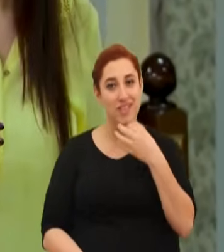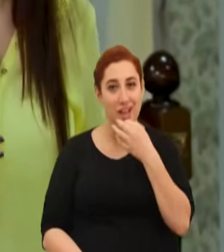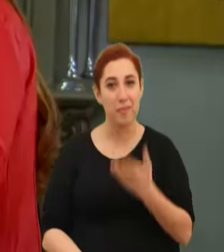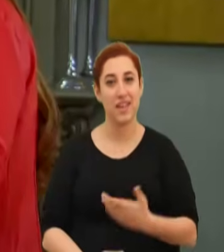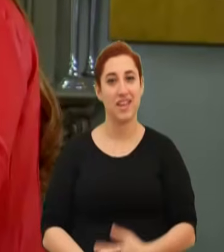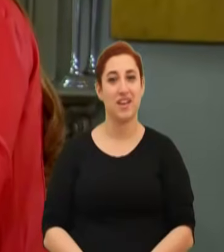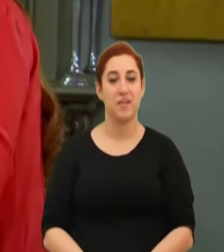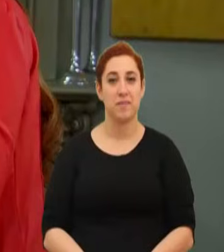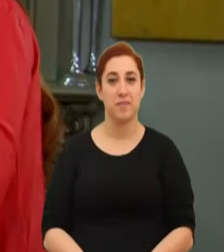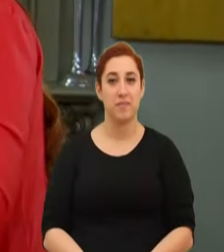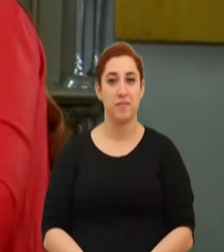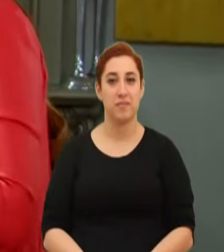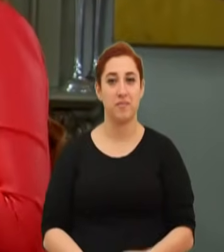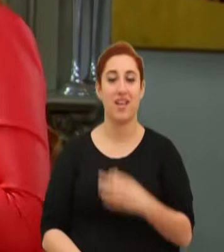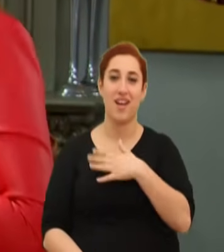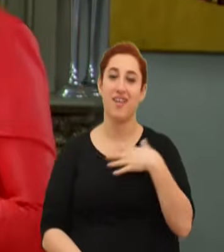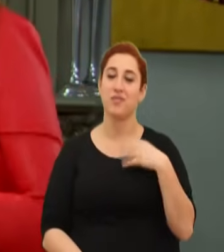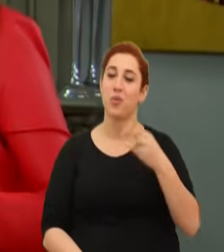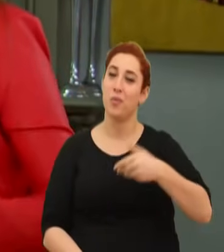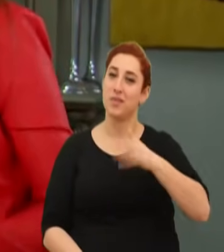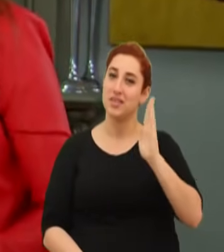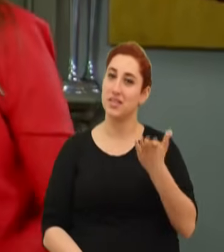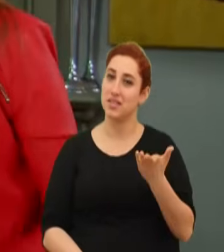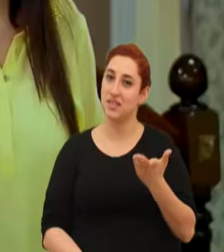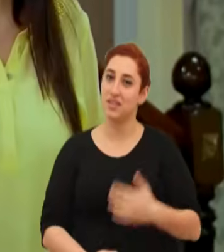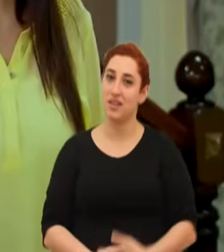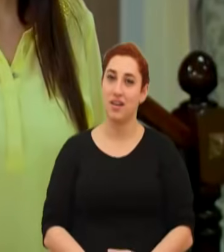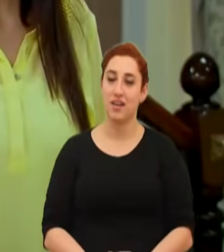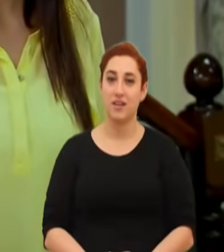haberi. Alem kadınsın anneciğim, kocum ya.